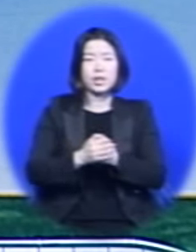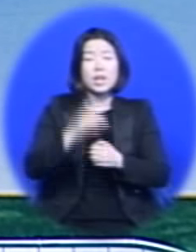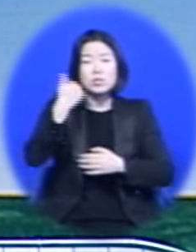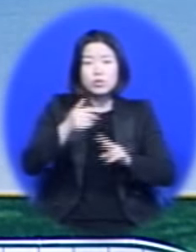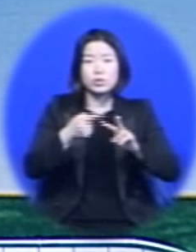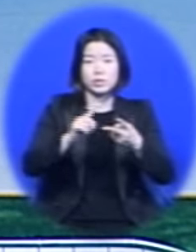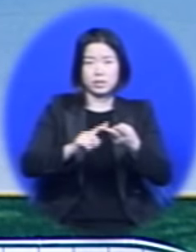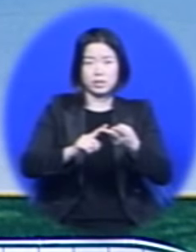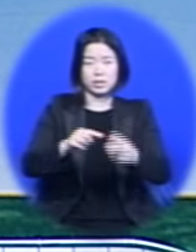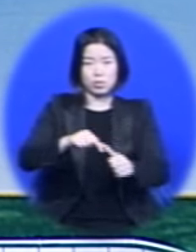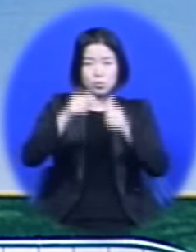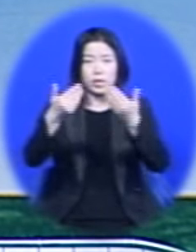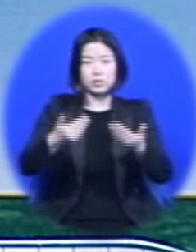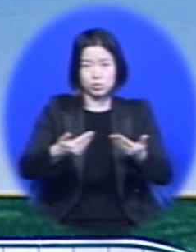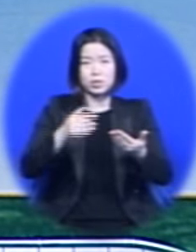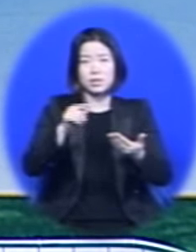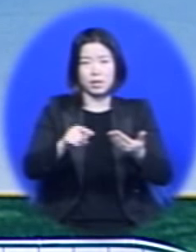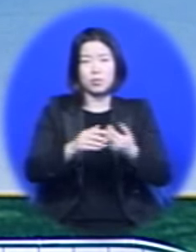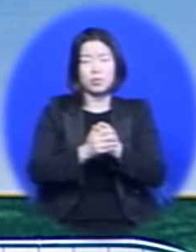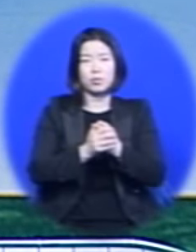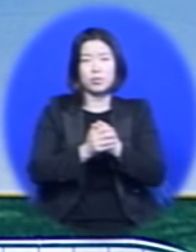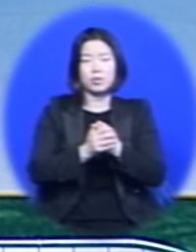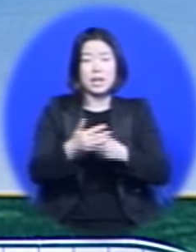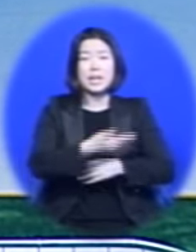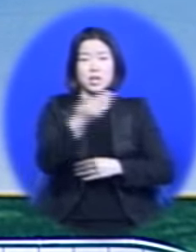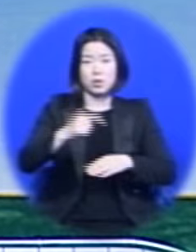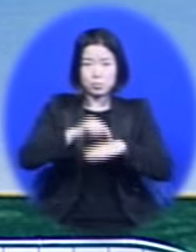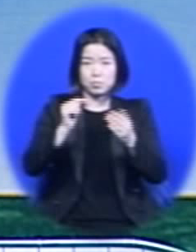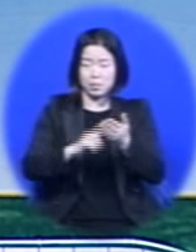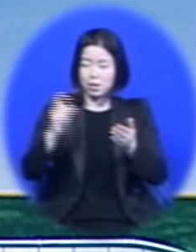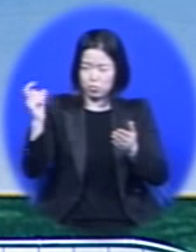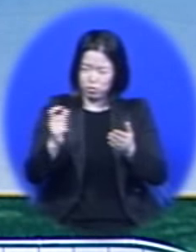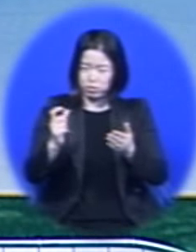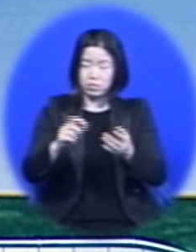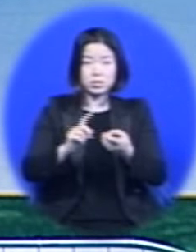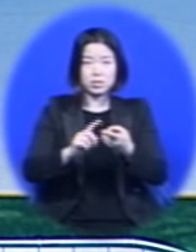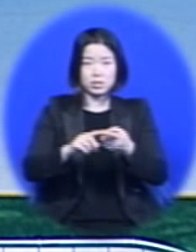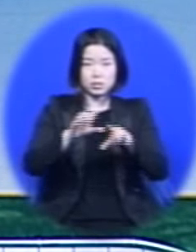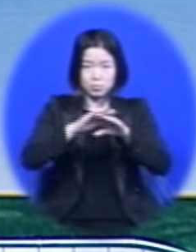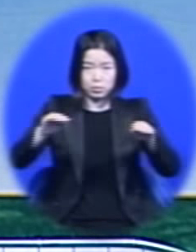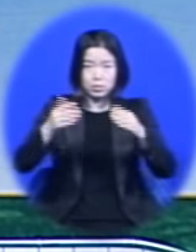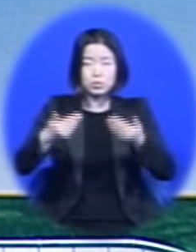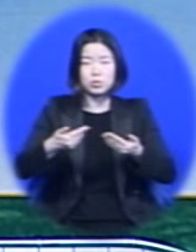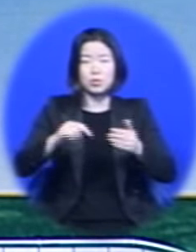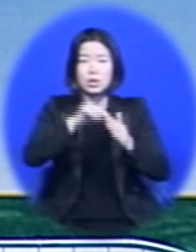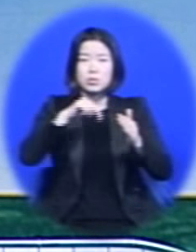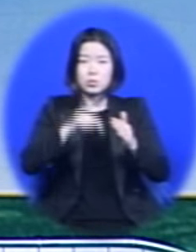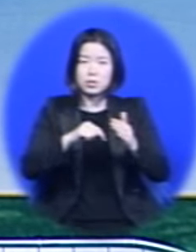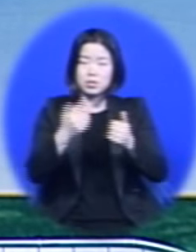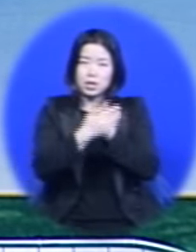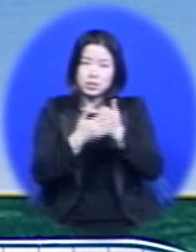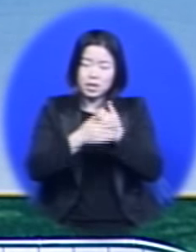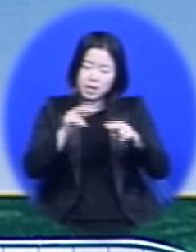누구든지 다 구원해 주신다고 그랬어요. 여러분의 마음에 굳어진 것이 풀어지게 해주십니다. 여러분 속에서 은혜의 샘이